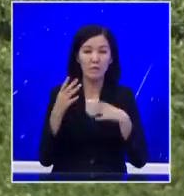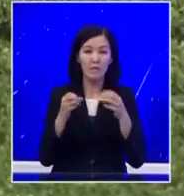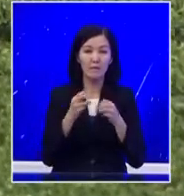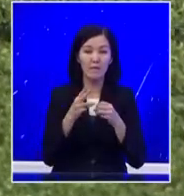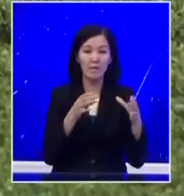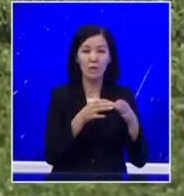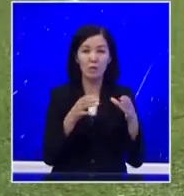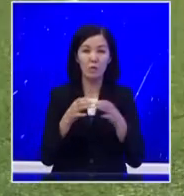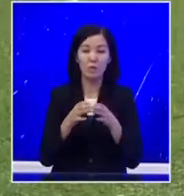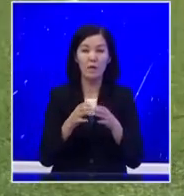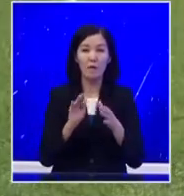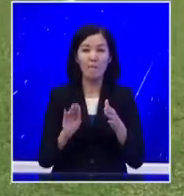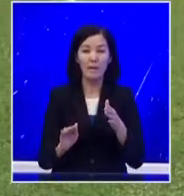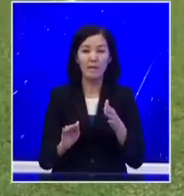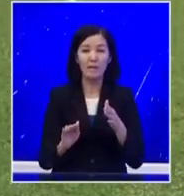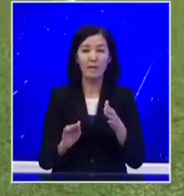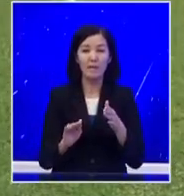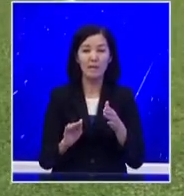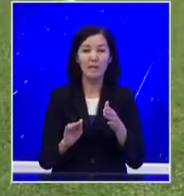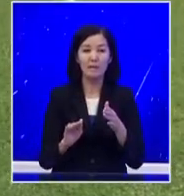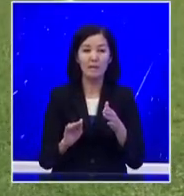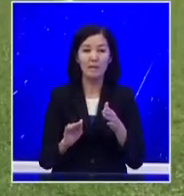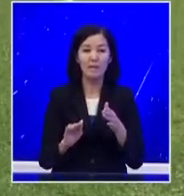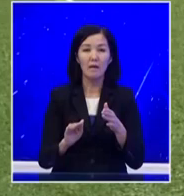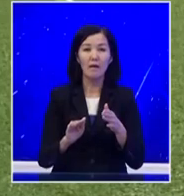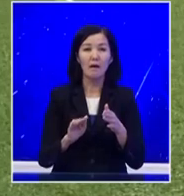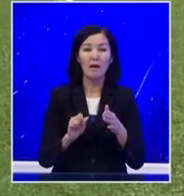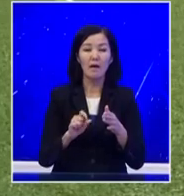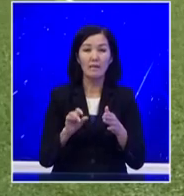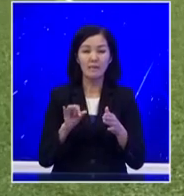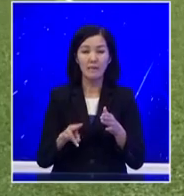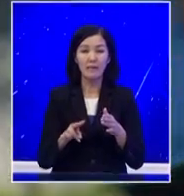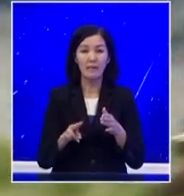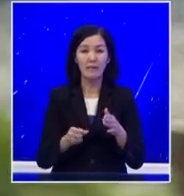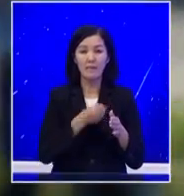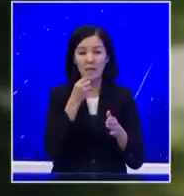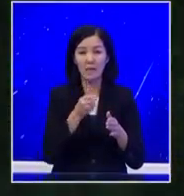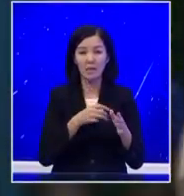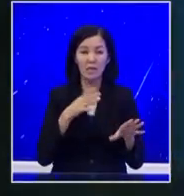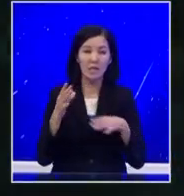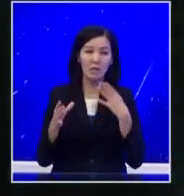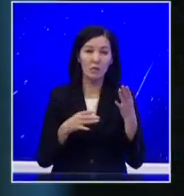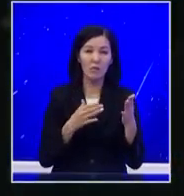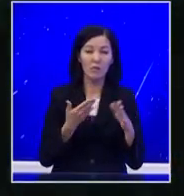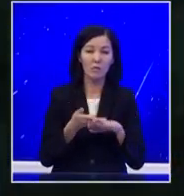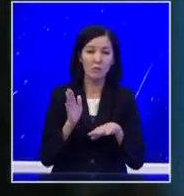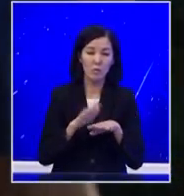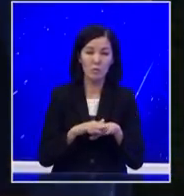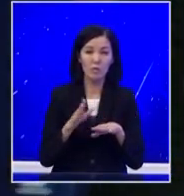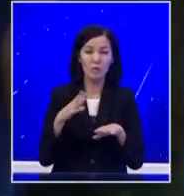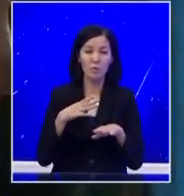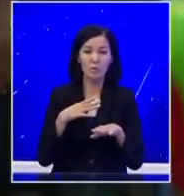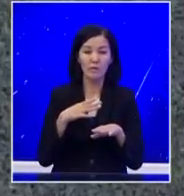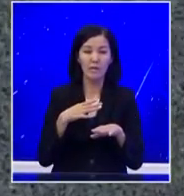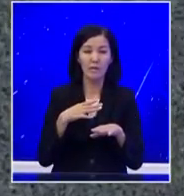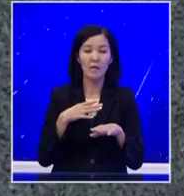групп детей самых маленьких учат только азам владению передачи мяча и правилам с детьми постарше тренировки проходят уже на более сложных уровнях миссия по